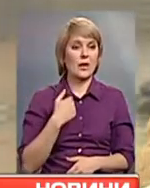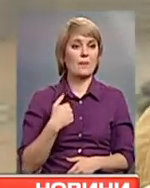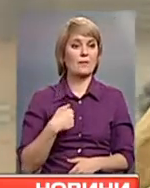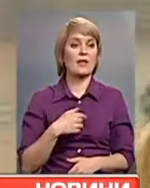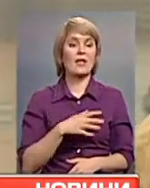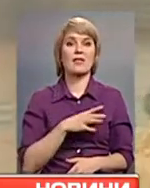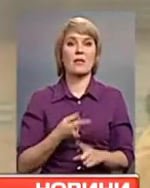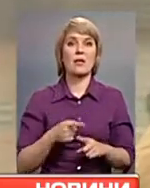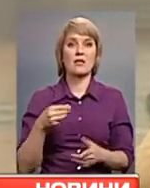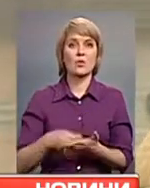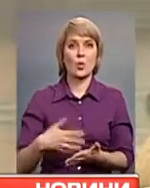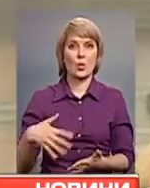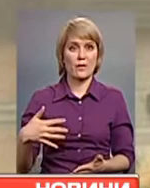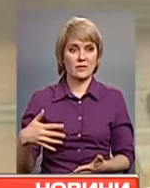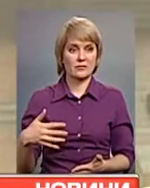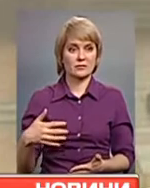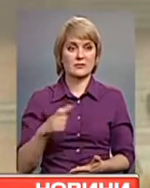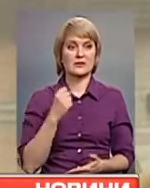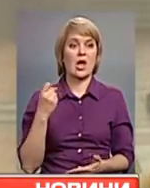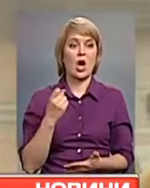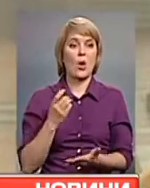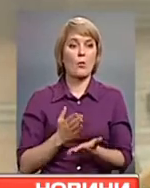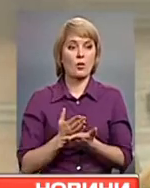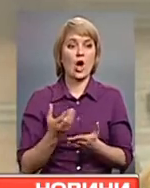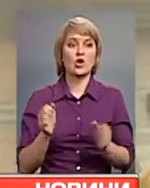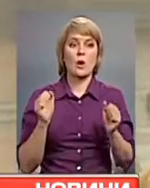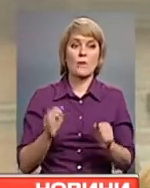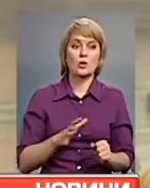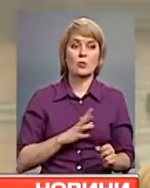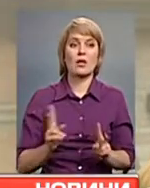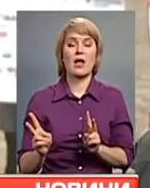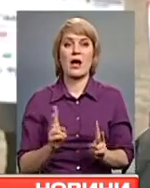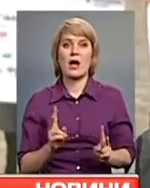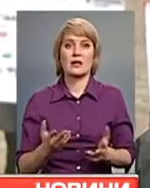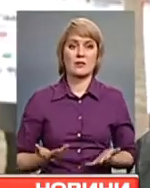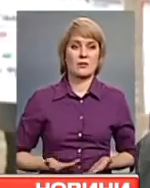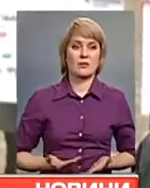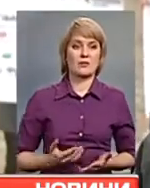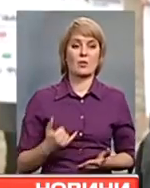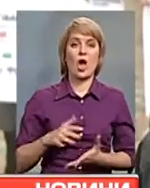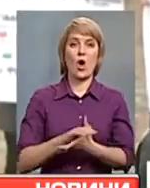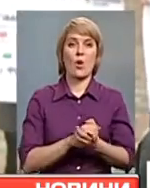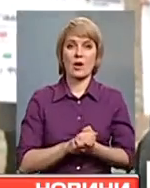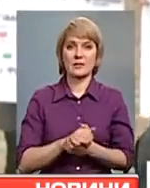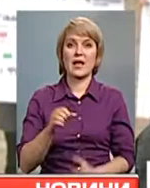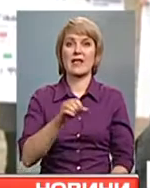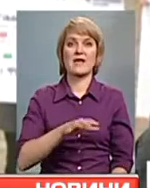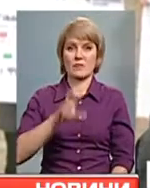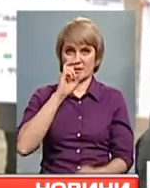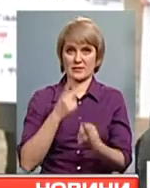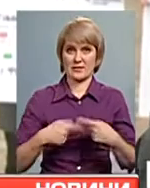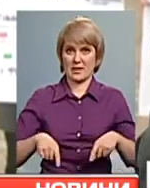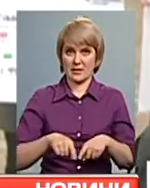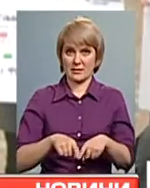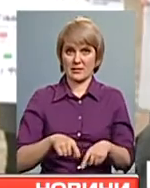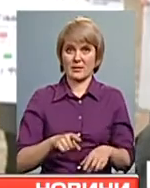не було вот этой дорогої візи за комуналку, то ще можна було як-то перебиватися. Якщо у нас коаліція «Європейська Україна», то давайте відштовхуватися